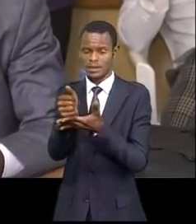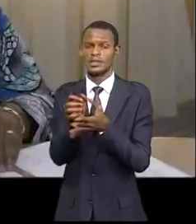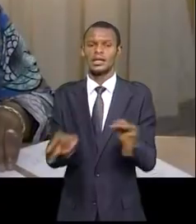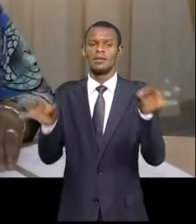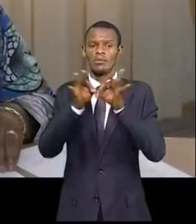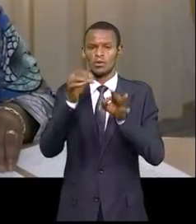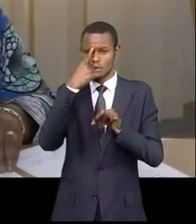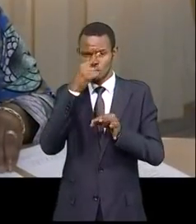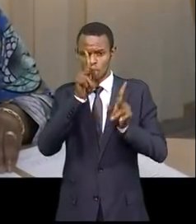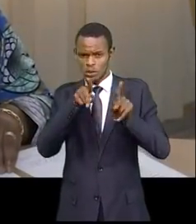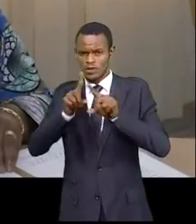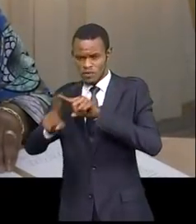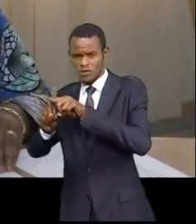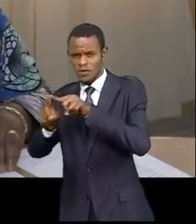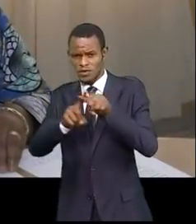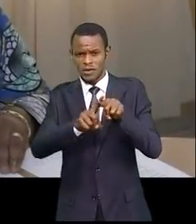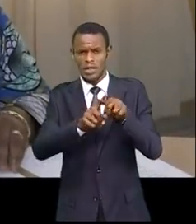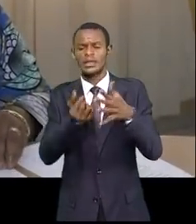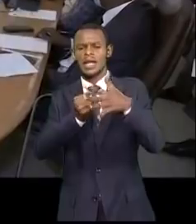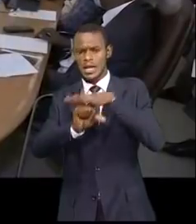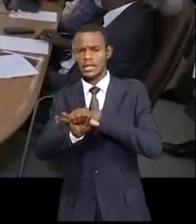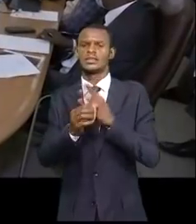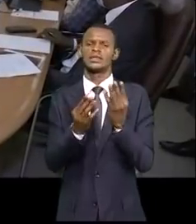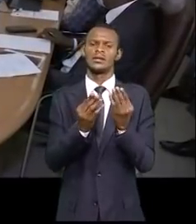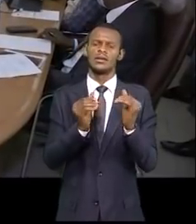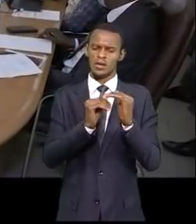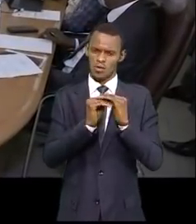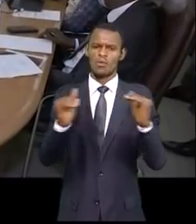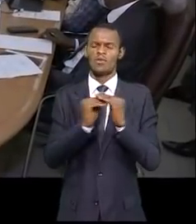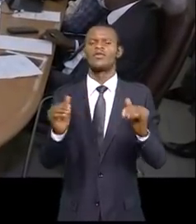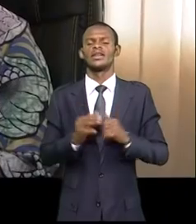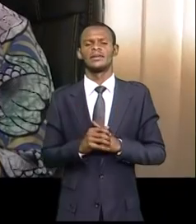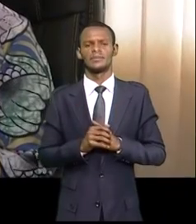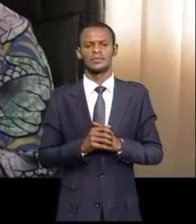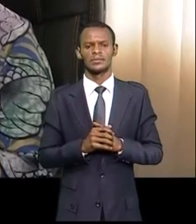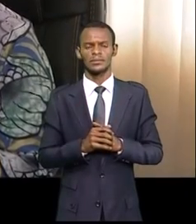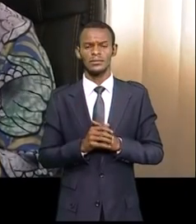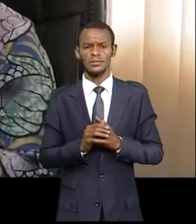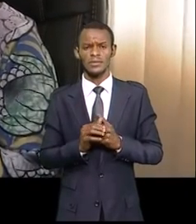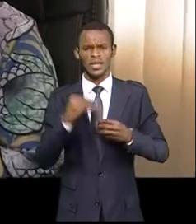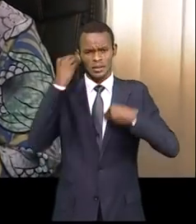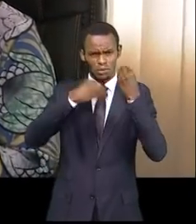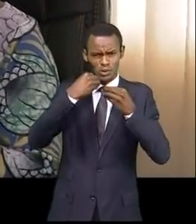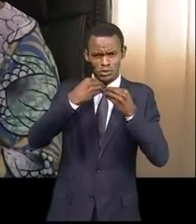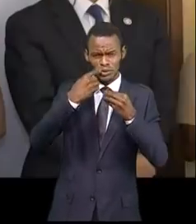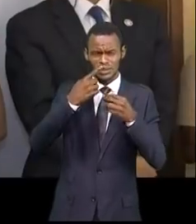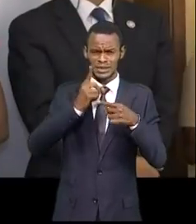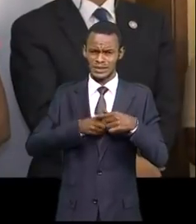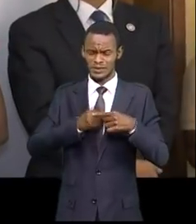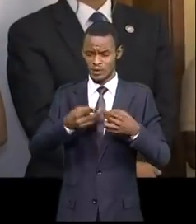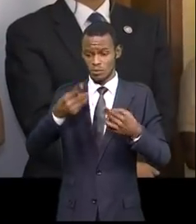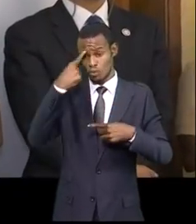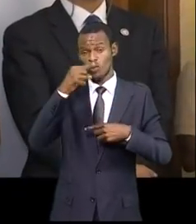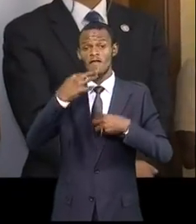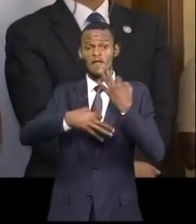avec l accès en ford a fini avec les contraintes majeures qui bloquaient le fonctionnement des apg haye